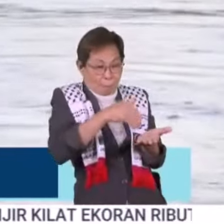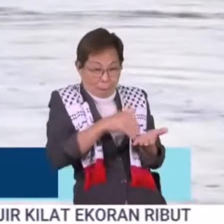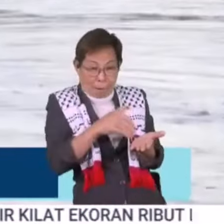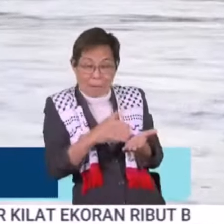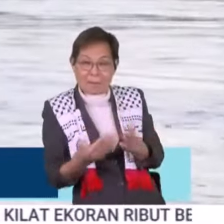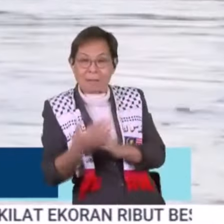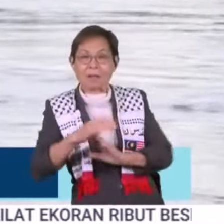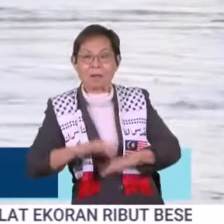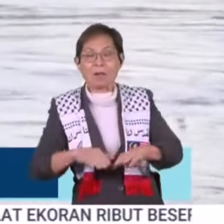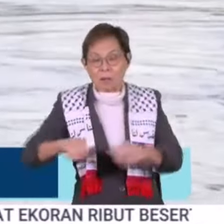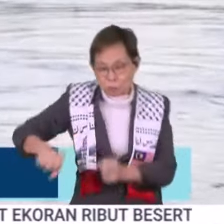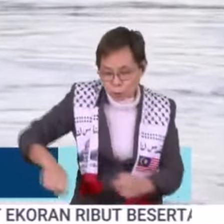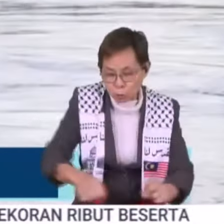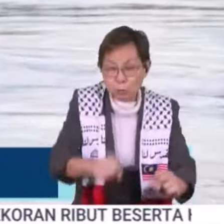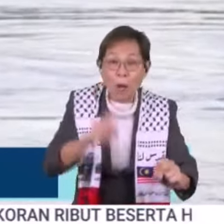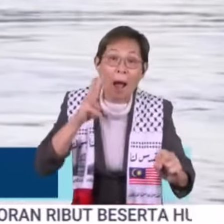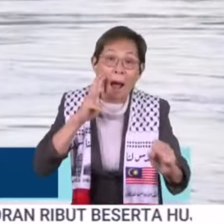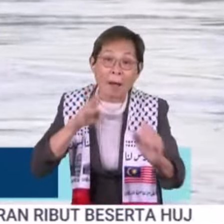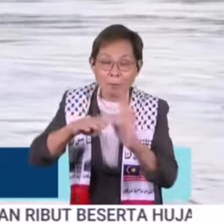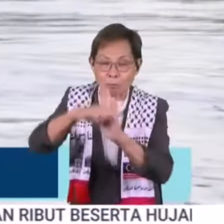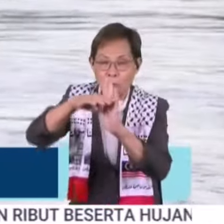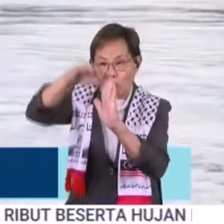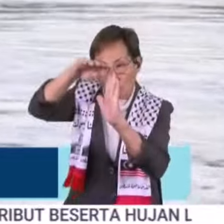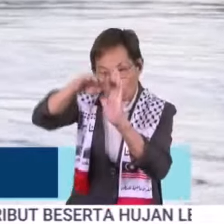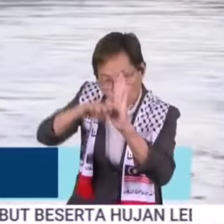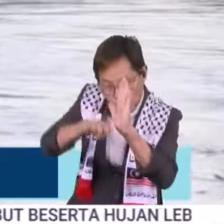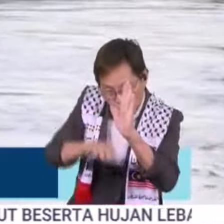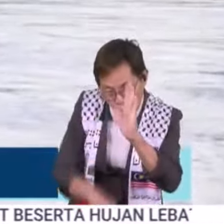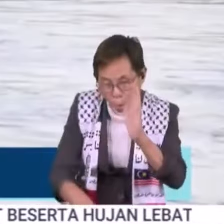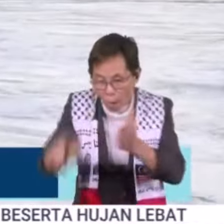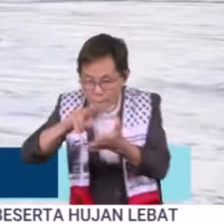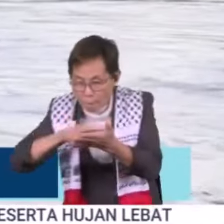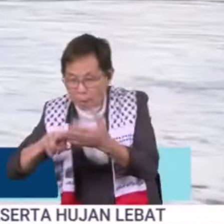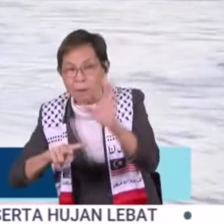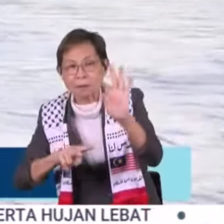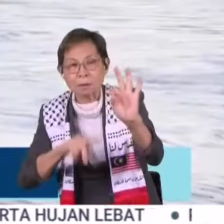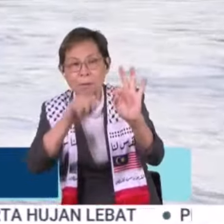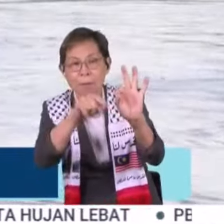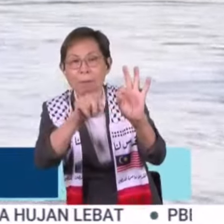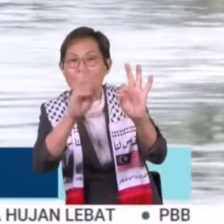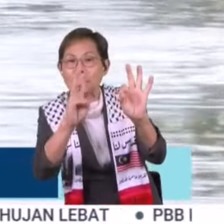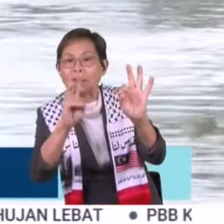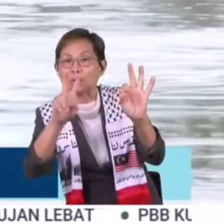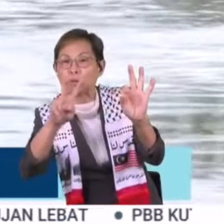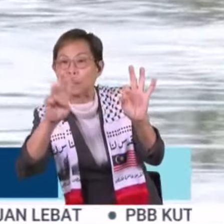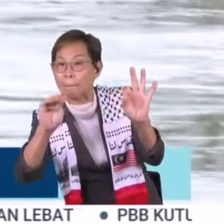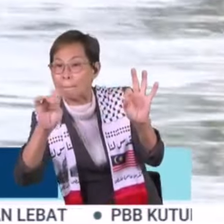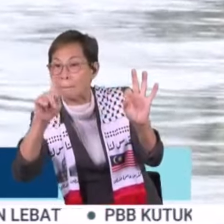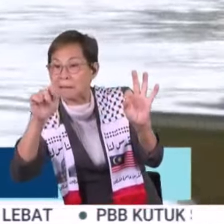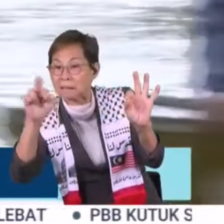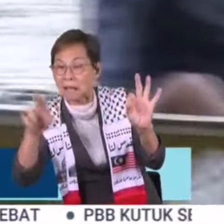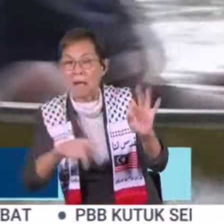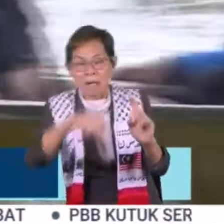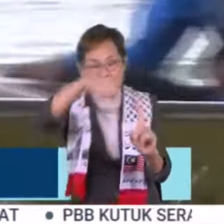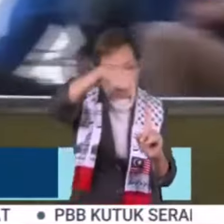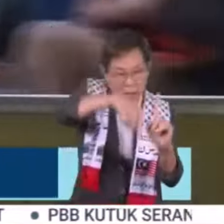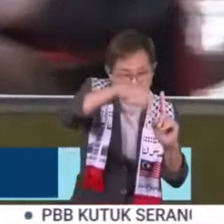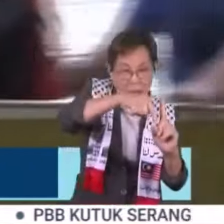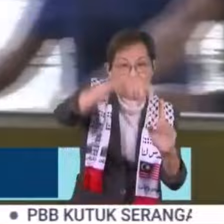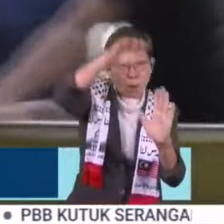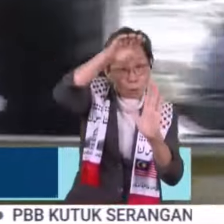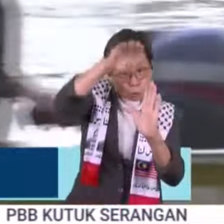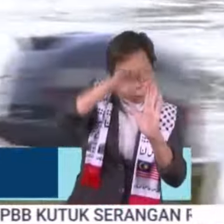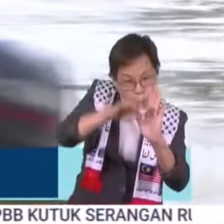Situasi paras air Sungai Golok juga menurun dengan mencatatkan bacaan 9.62 meter. Data tersebut